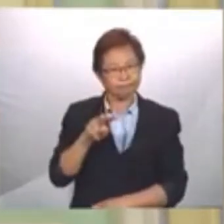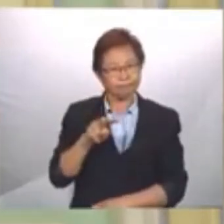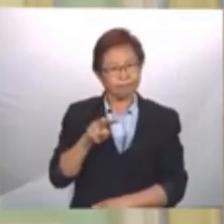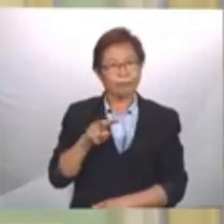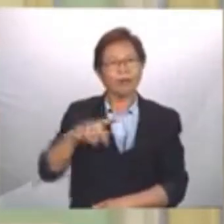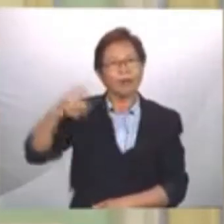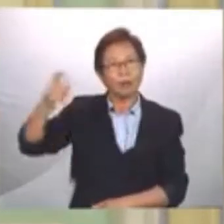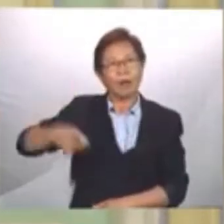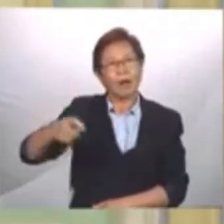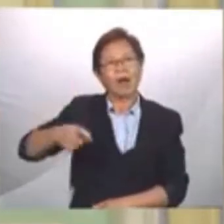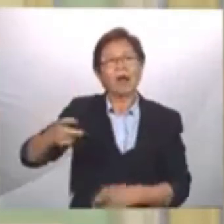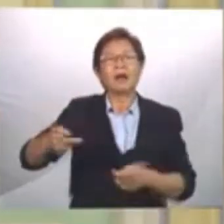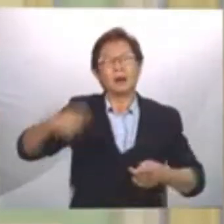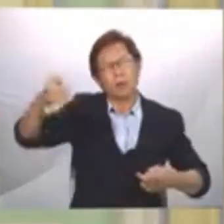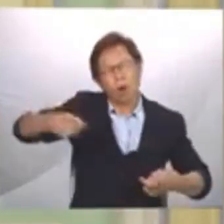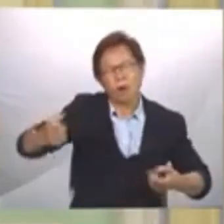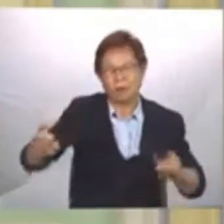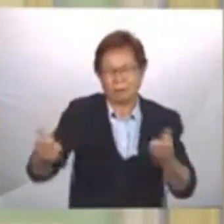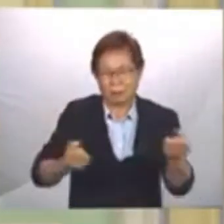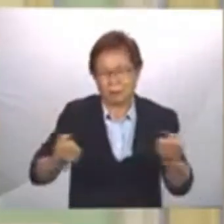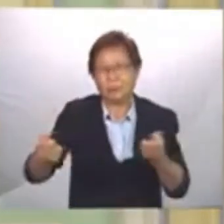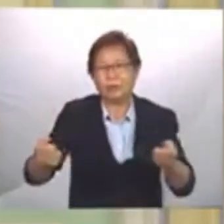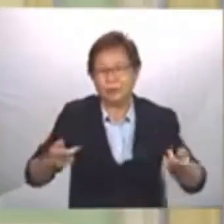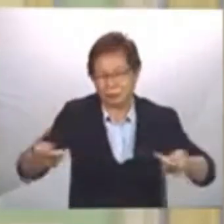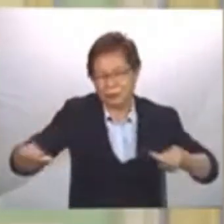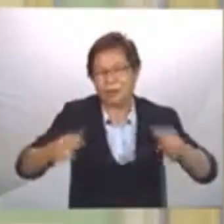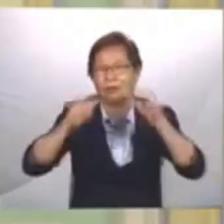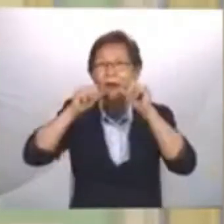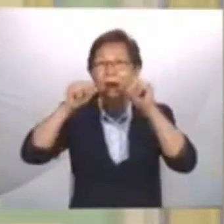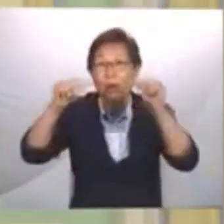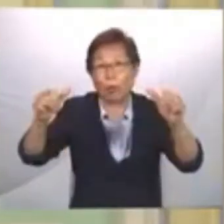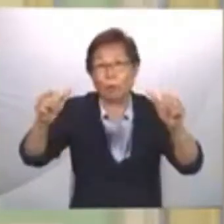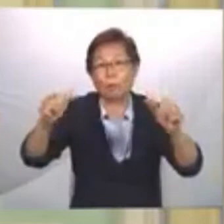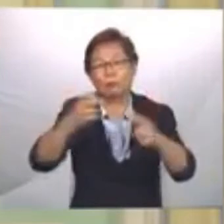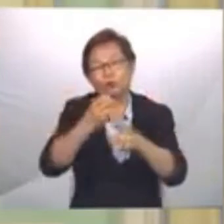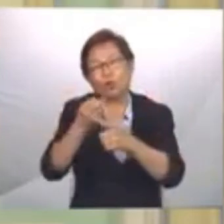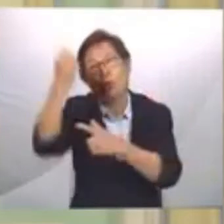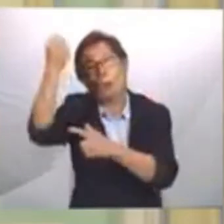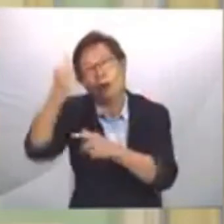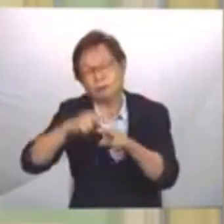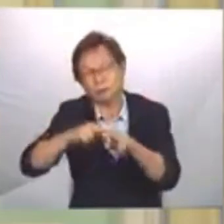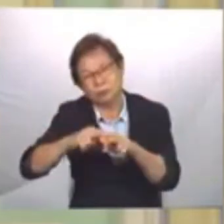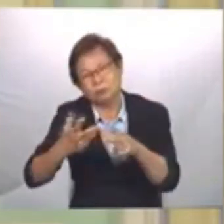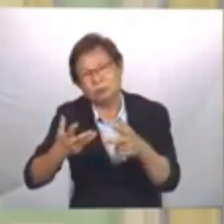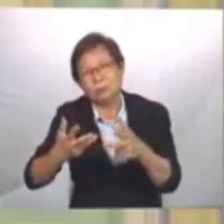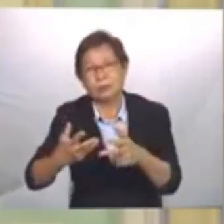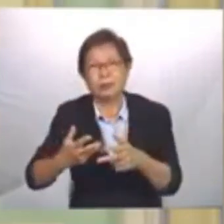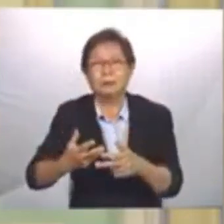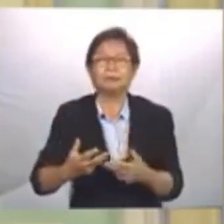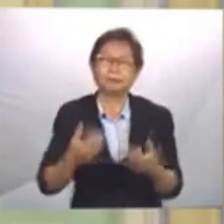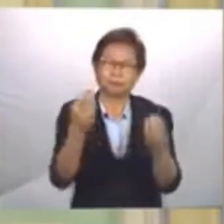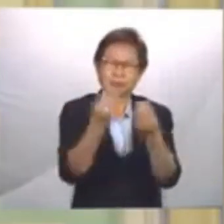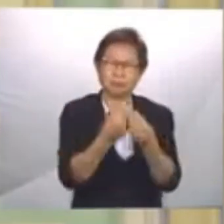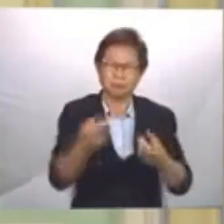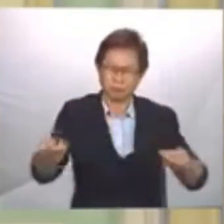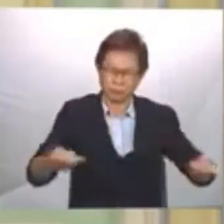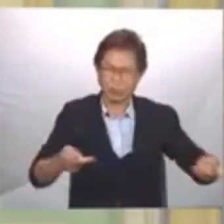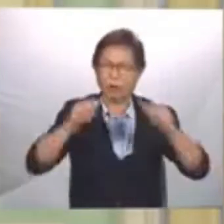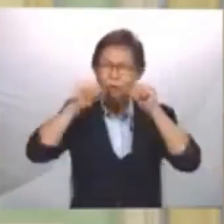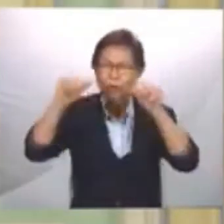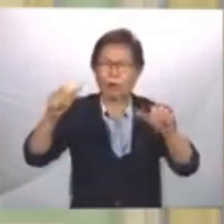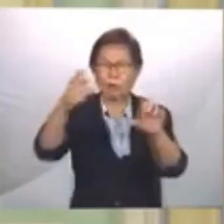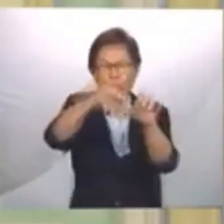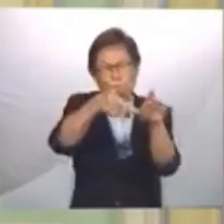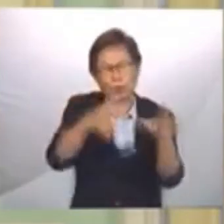kenderaan awam. Ya. Kenderaan awam, kita juga mendapat laporan bahawa dari segi jumlah